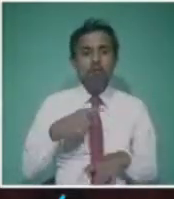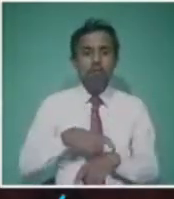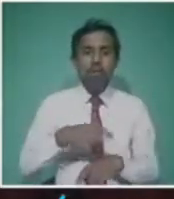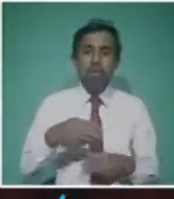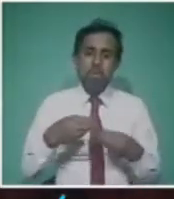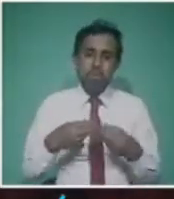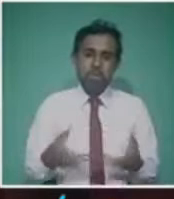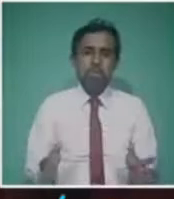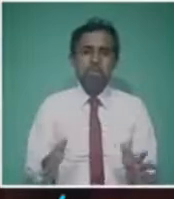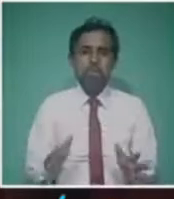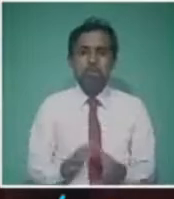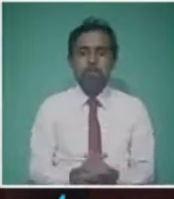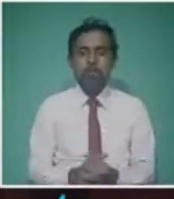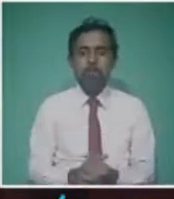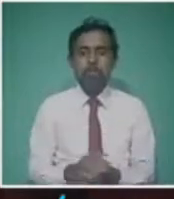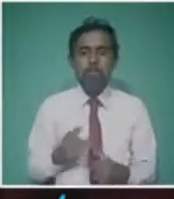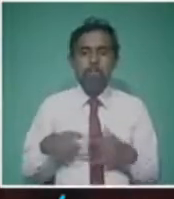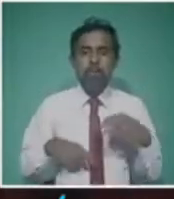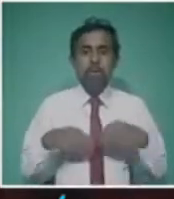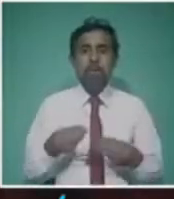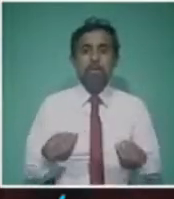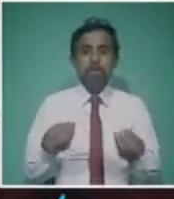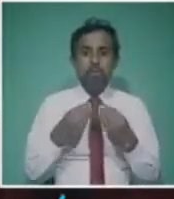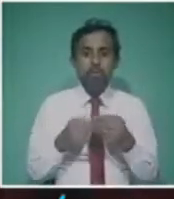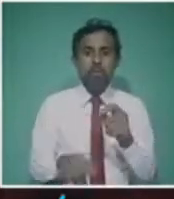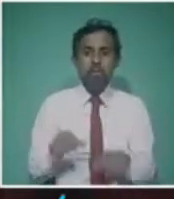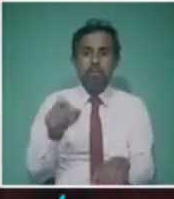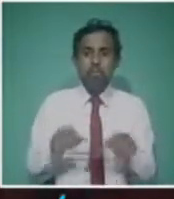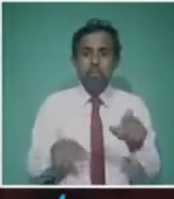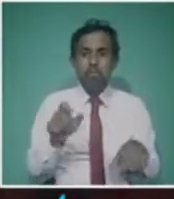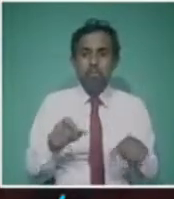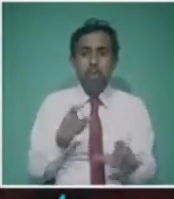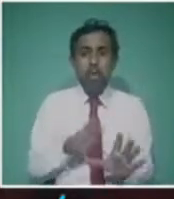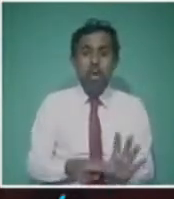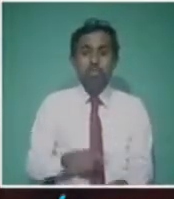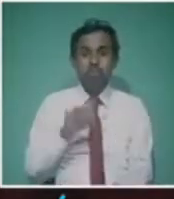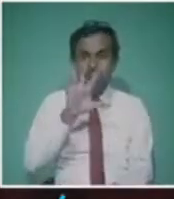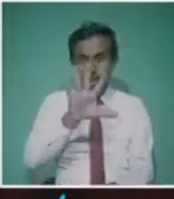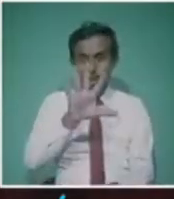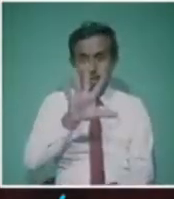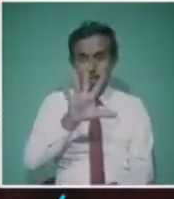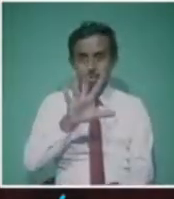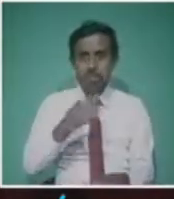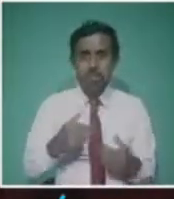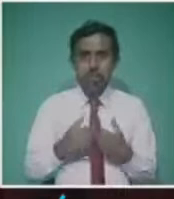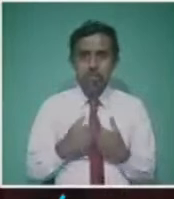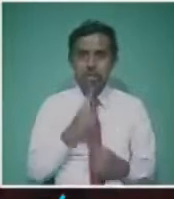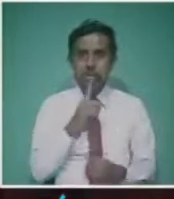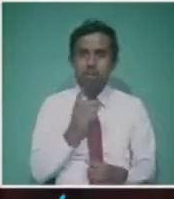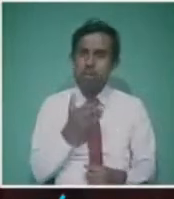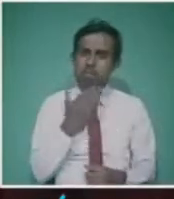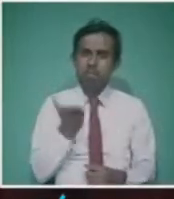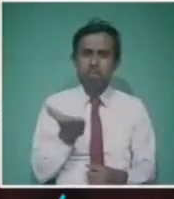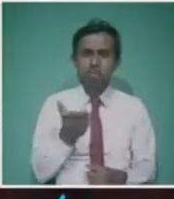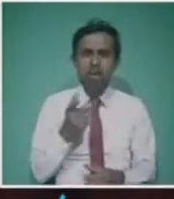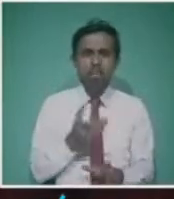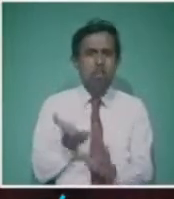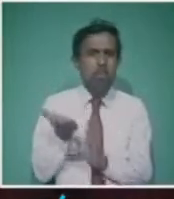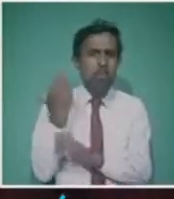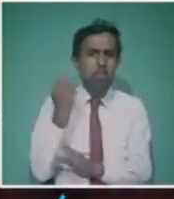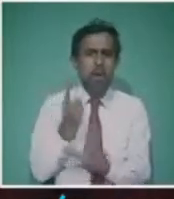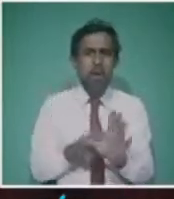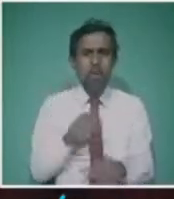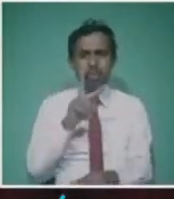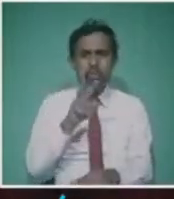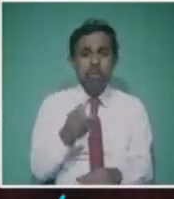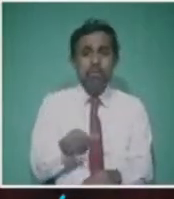වුණා. අපිට ඡන්දෙ දුන්නේ ජනතාව අවුරුදු 5කට. එඳන් මම කියන පුළුවන් නම් ඒ පහුගිය අවුරුදු